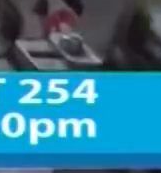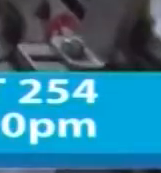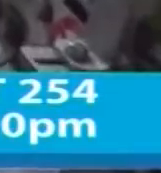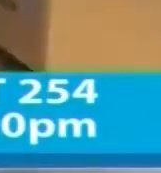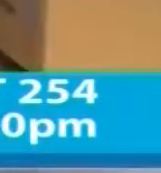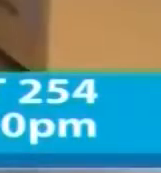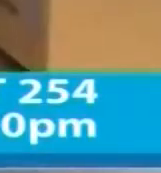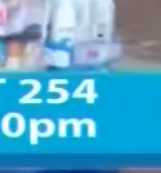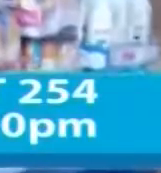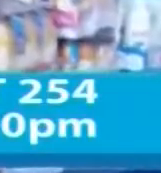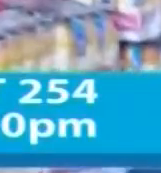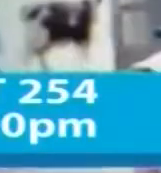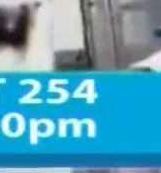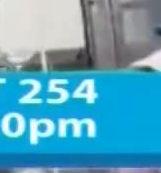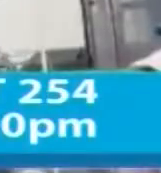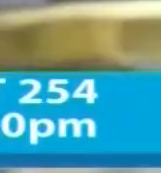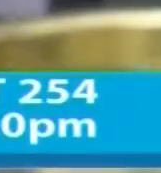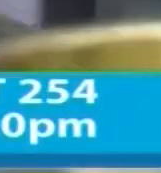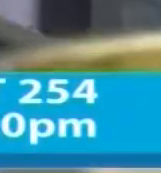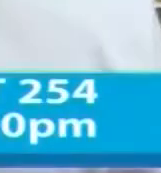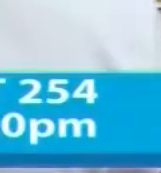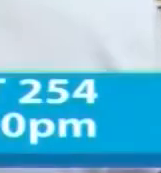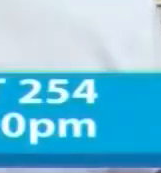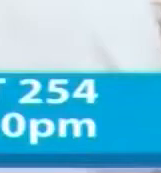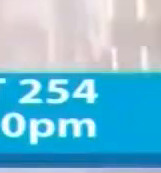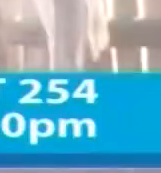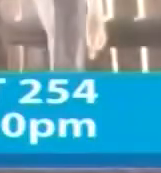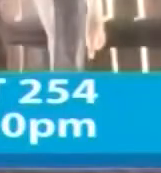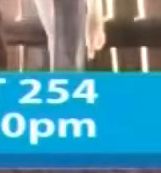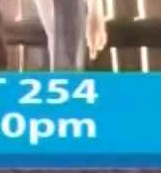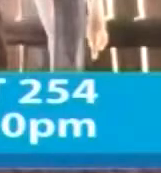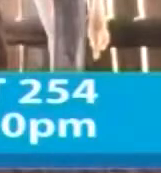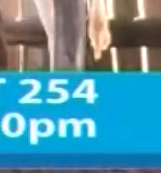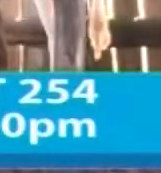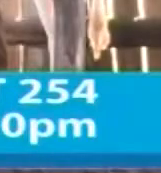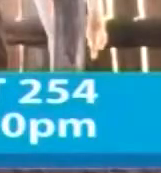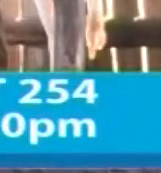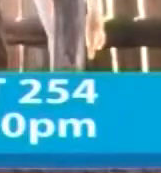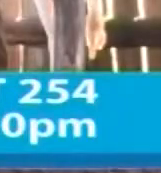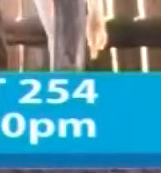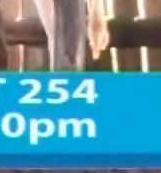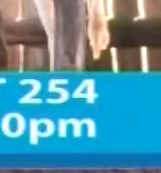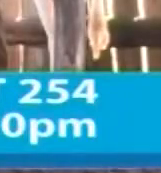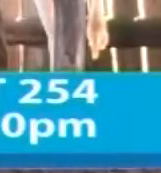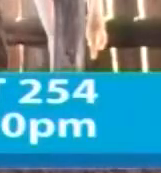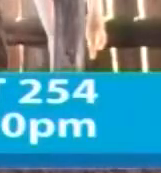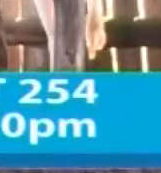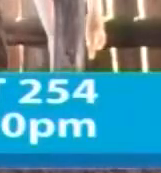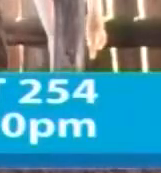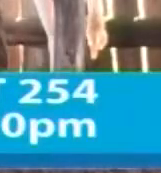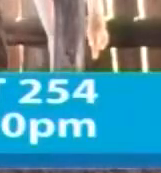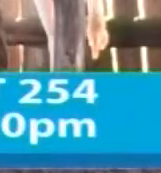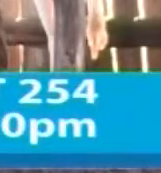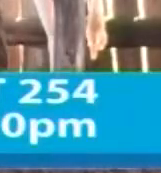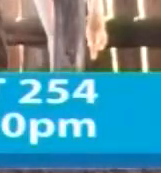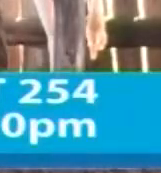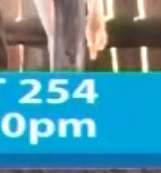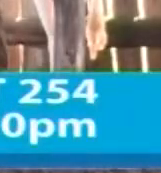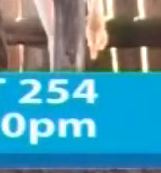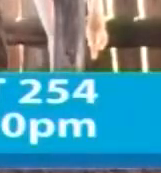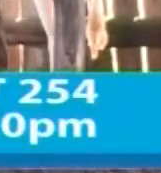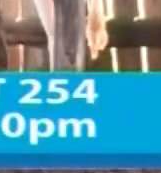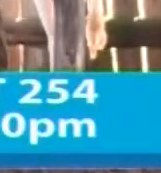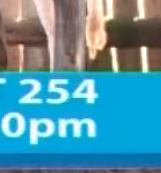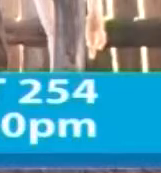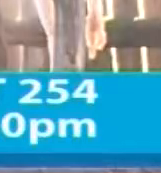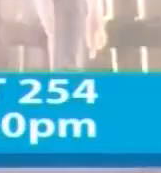Wiki hii kwenye Project 254. Wakati KCC walianza modernization ndio tukafurahi sana.